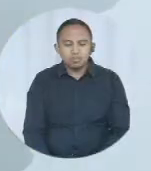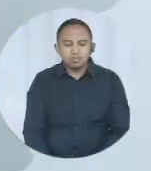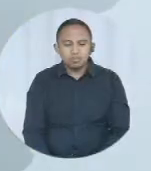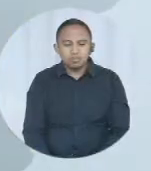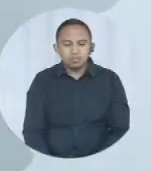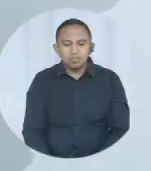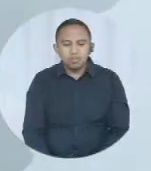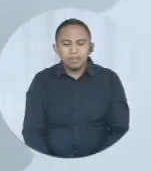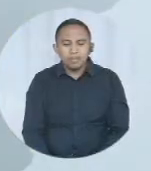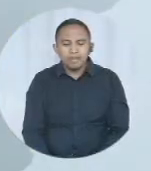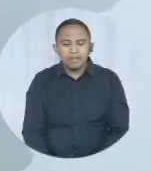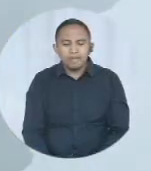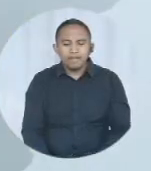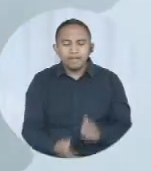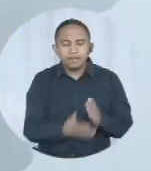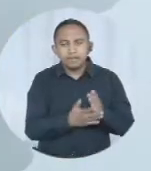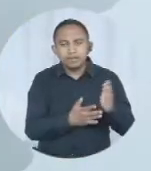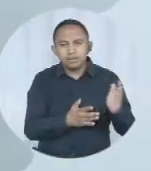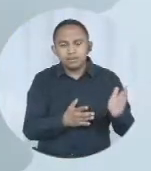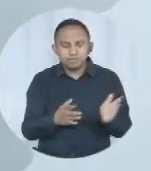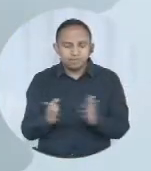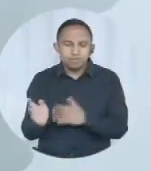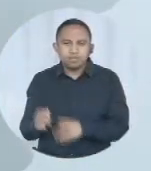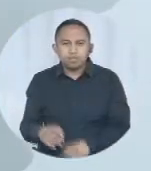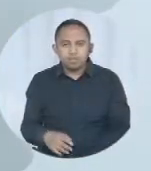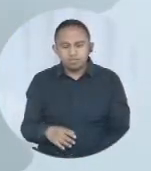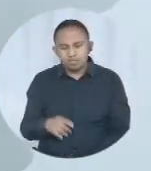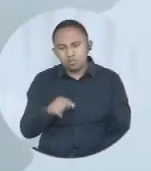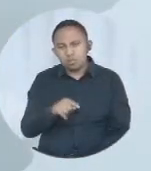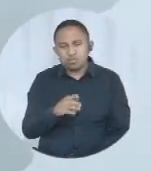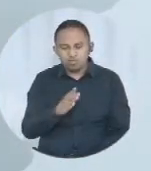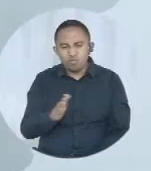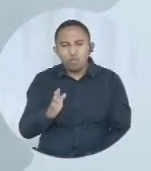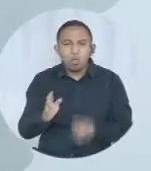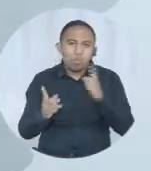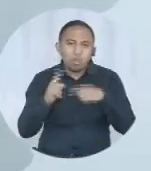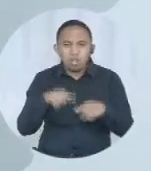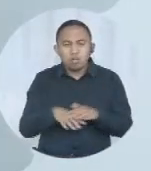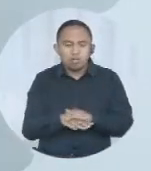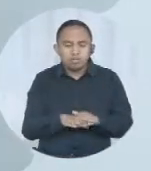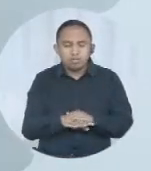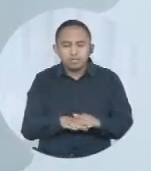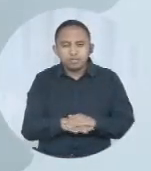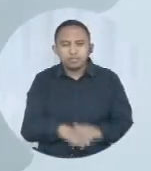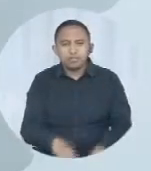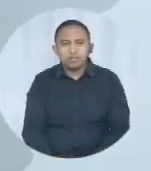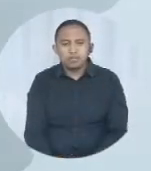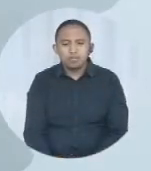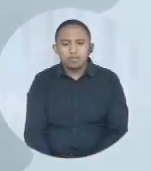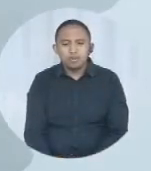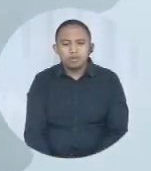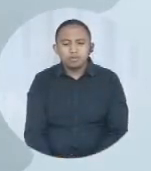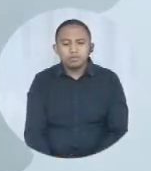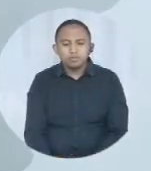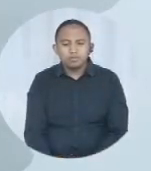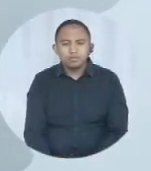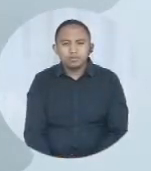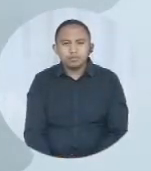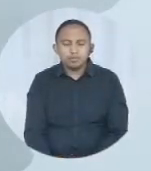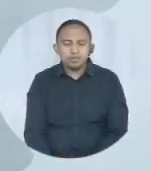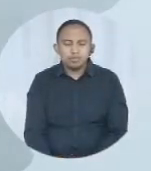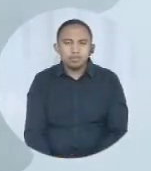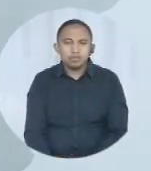voisins. Resaka politika izay hatrany fa ivelona eto an-toerana isika manatanteraka fionambeana mafisana ny firaisankina